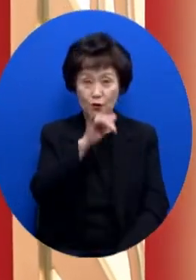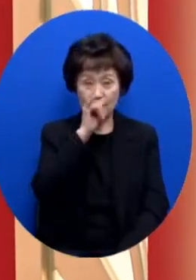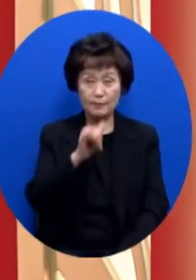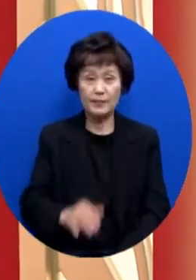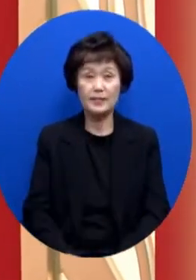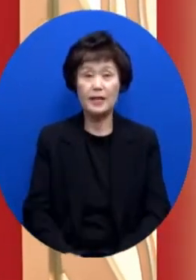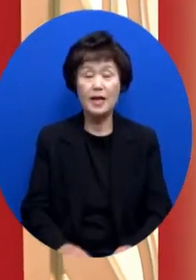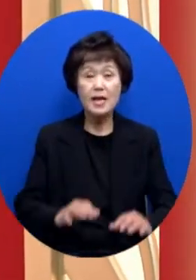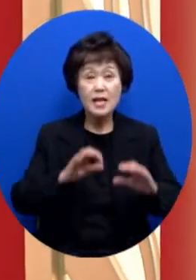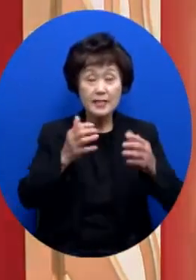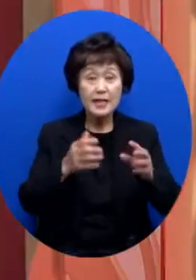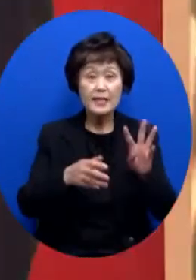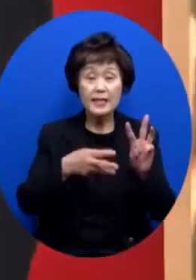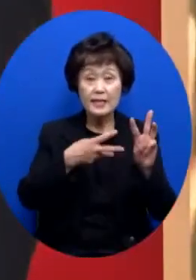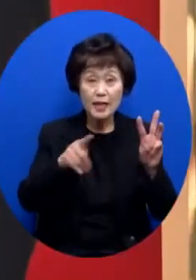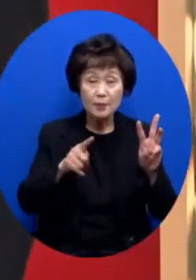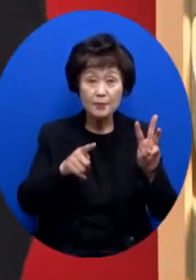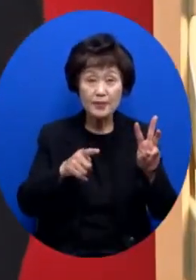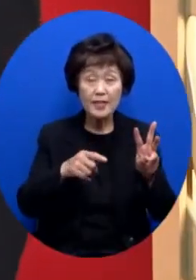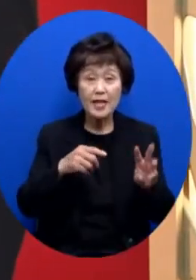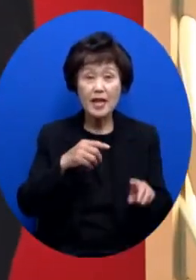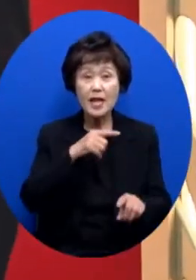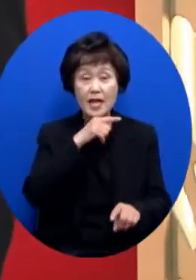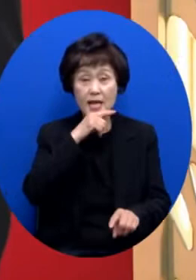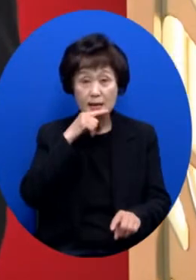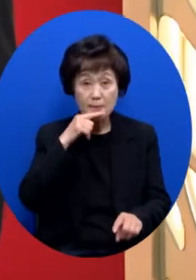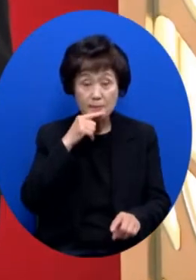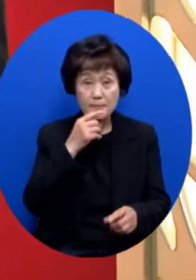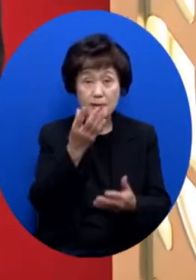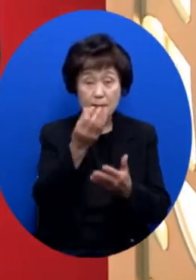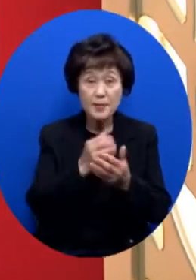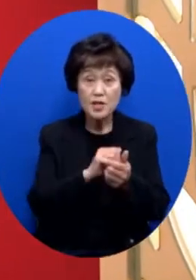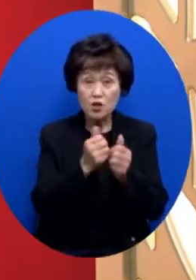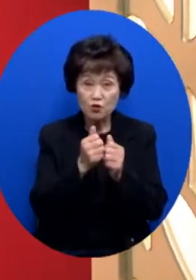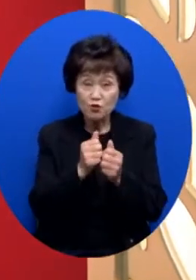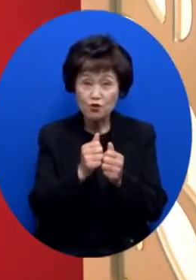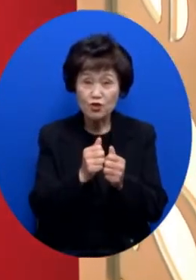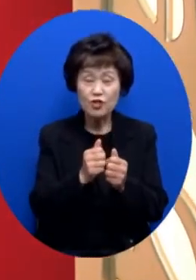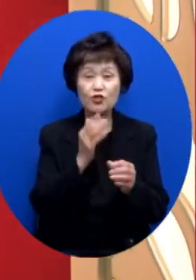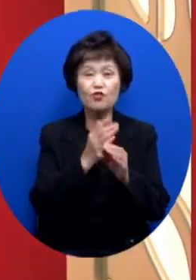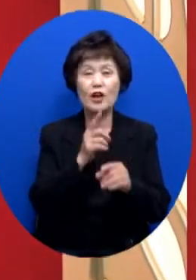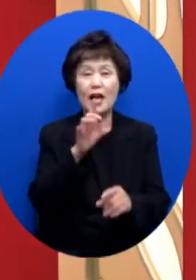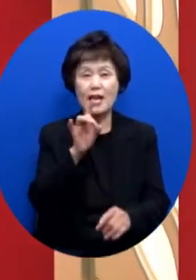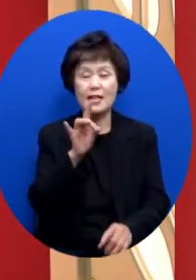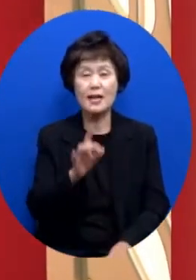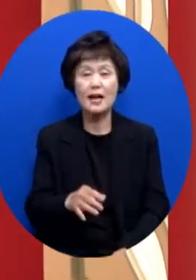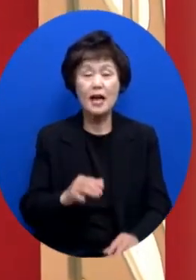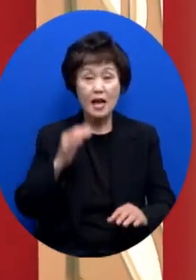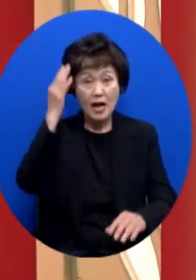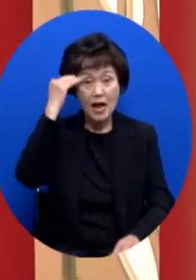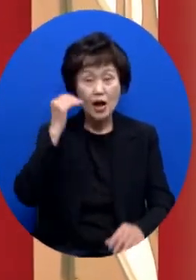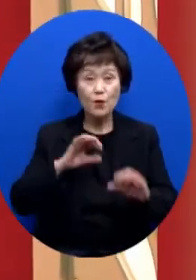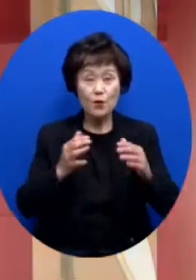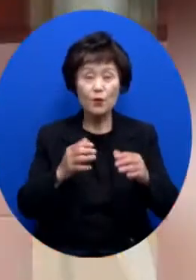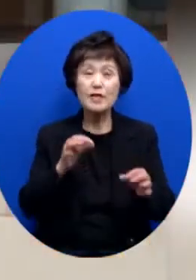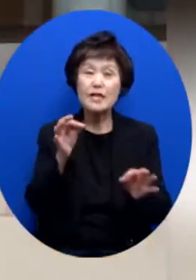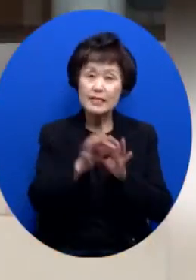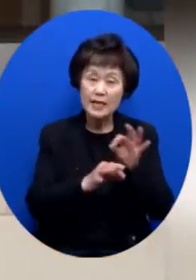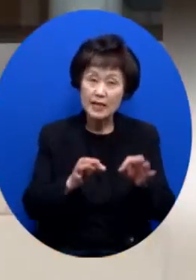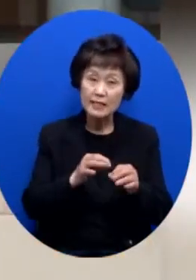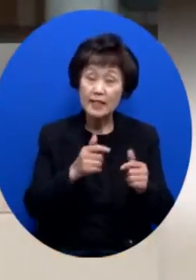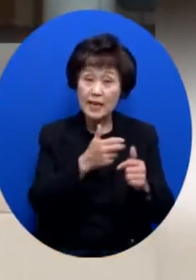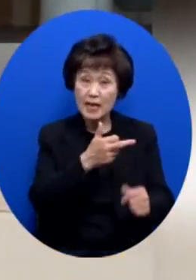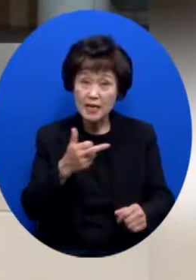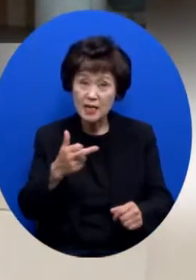함께 세계 3대 채권지수 가운데 하나입니다. 기획재정부 홍남기 장관은 우리나라는 경제 규모상 세계 10대